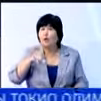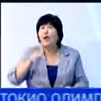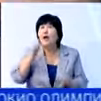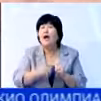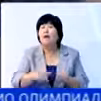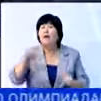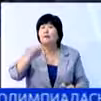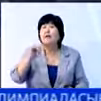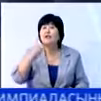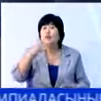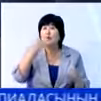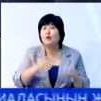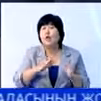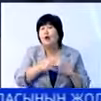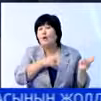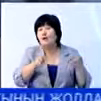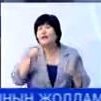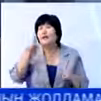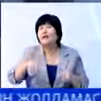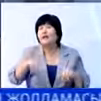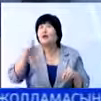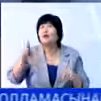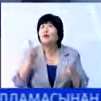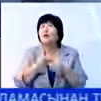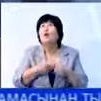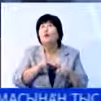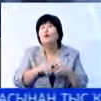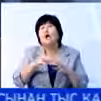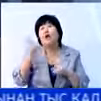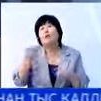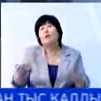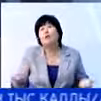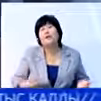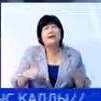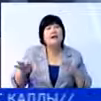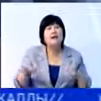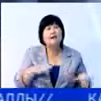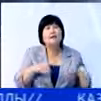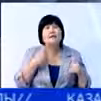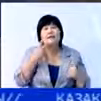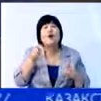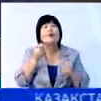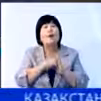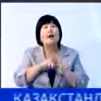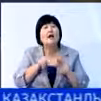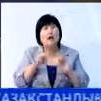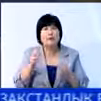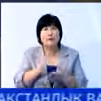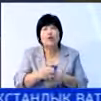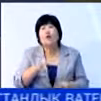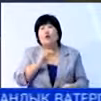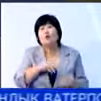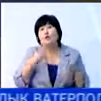аптаның сенбі күндері ауылға келіп, диқандармен кездесіп тұрады. Осылайша шаруашылық тыныс тіршілігінің тамыр соғысын бақылап отырады. Жұмыс күндері әрине